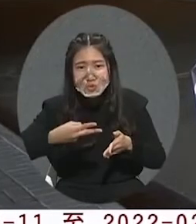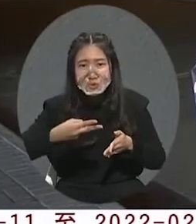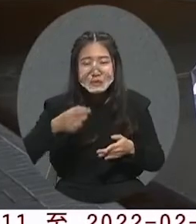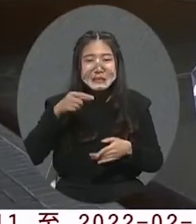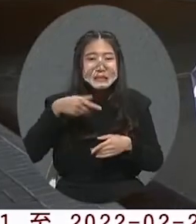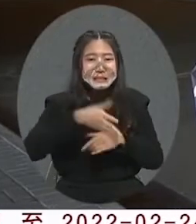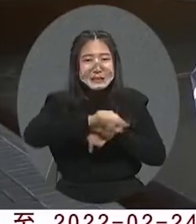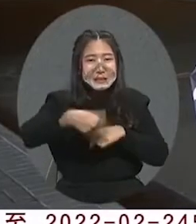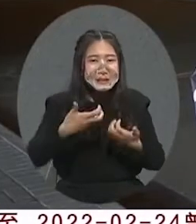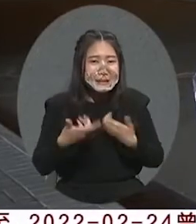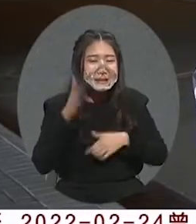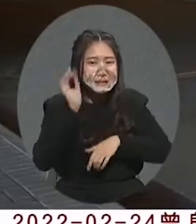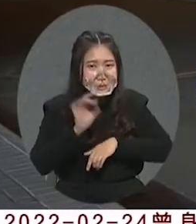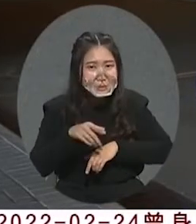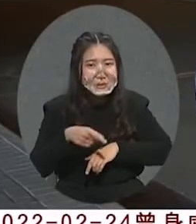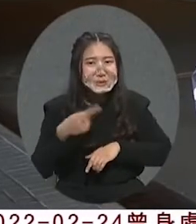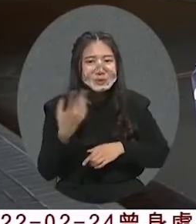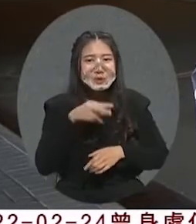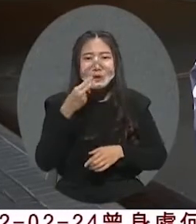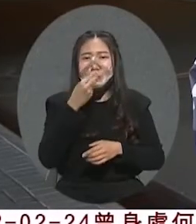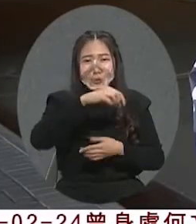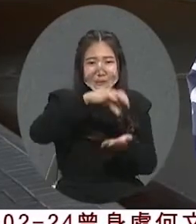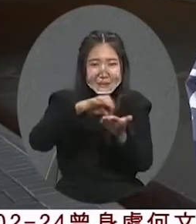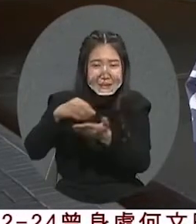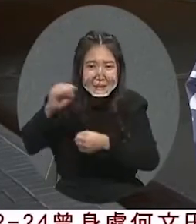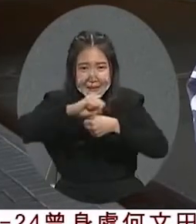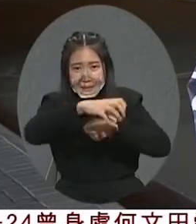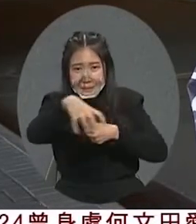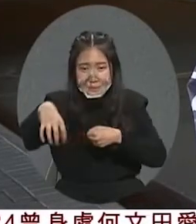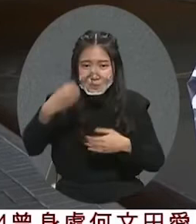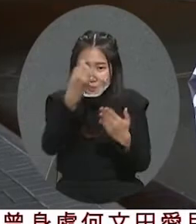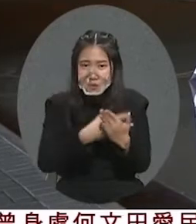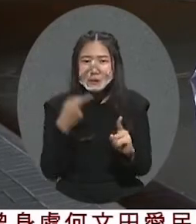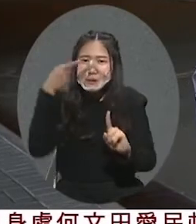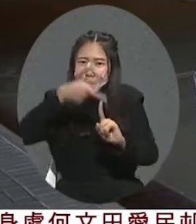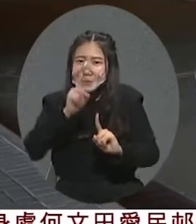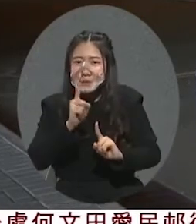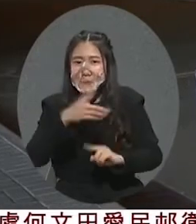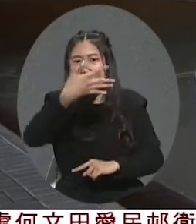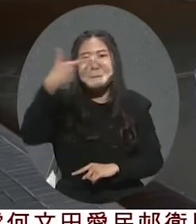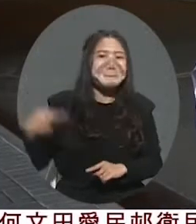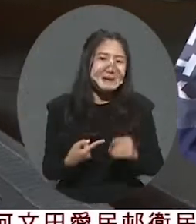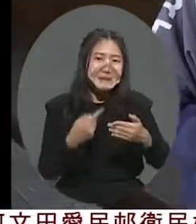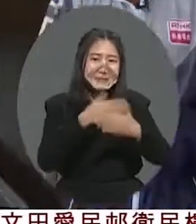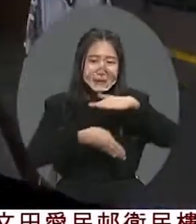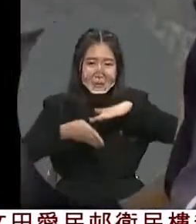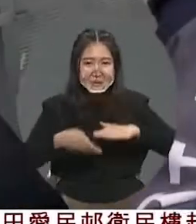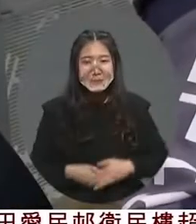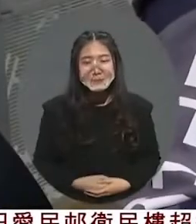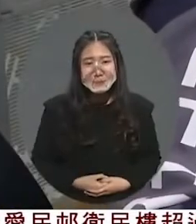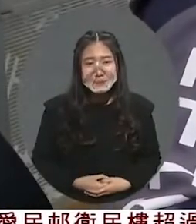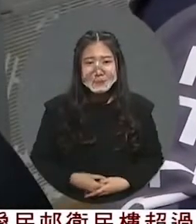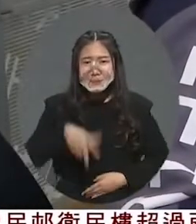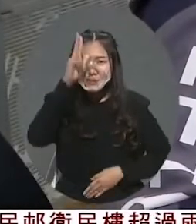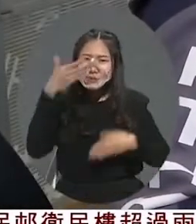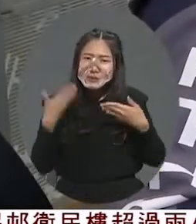隔離酒店，另外就會在空置用地增添多隔離措施，目標是增加到50000個單位。政